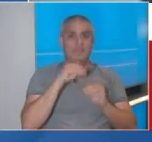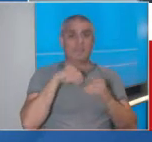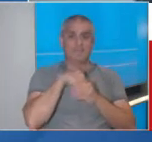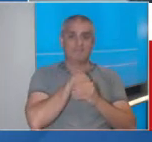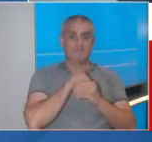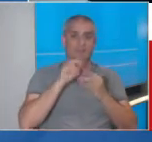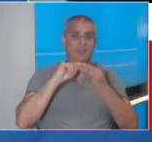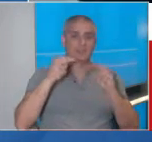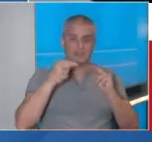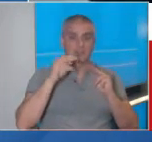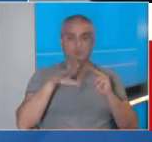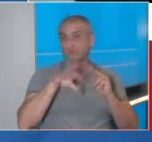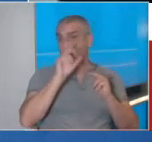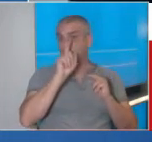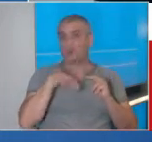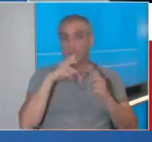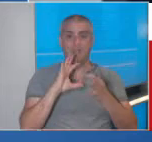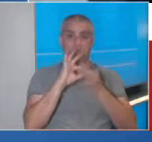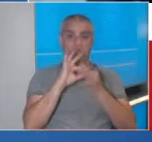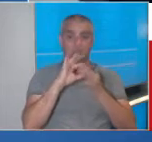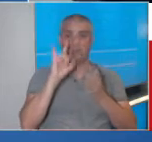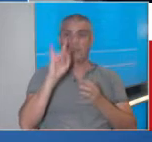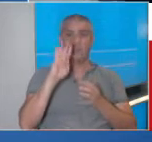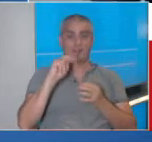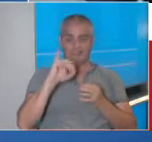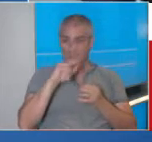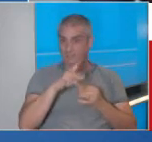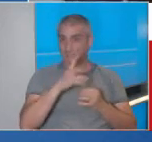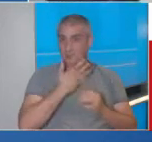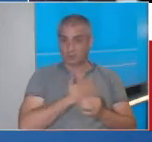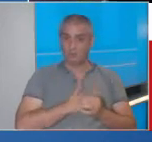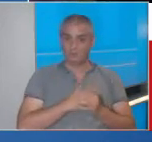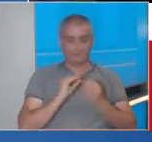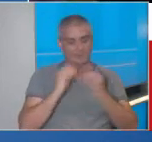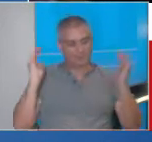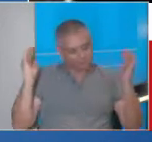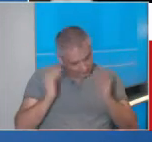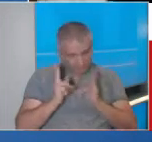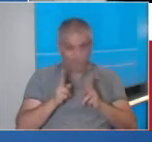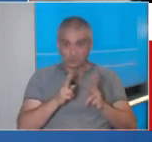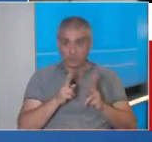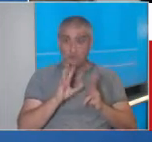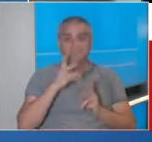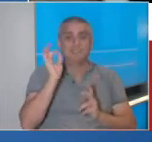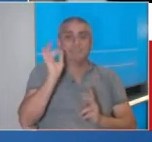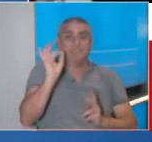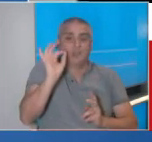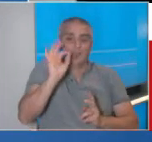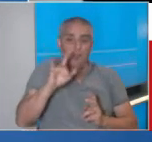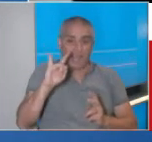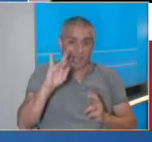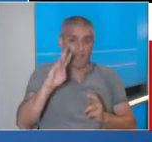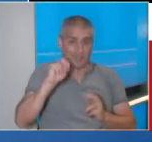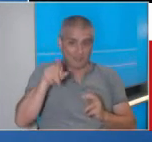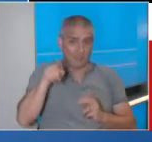DNA, שעלול או יכול להיות קשור לחבני. אם אנחנו רוצים לצמצם את האפשרויות ולומר מה הסבירות